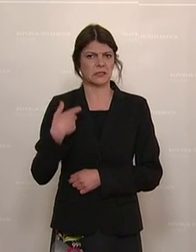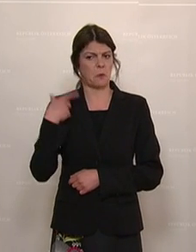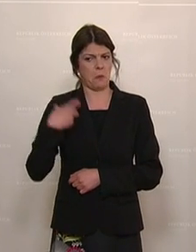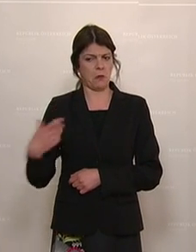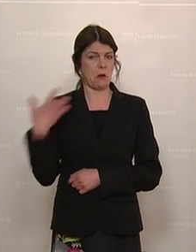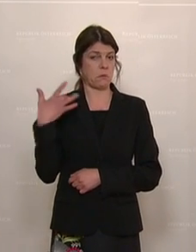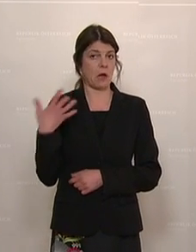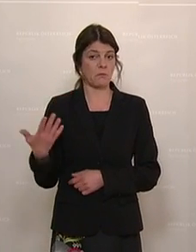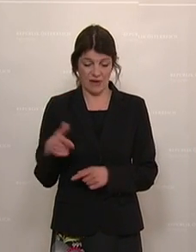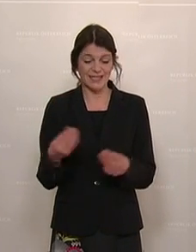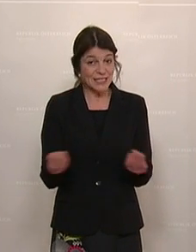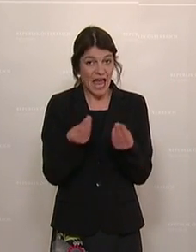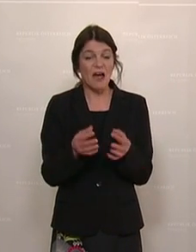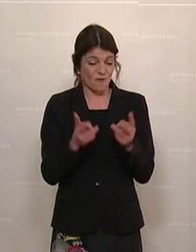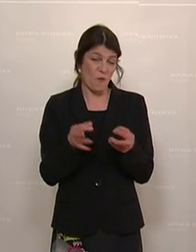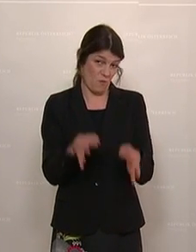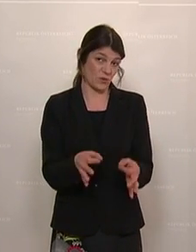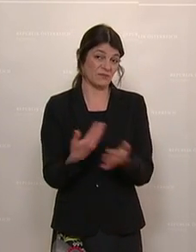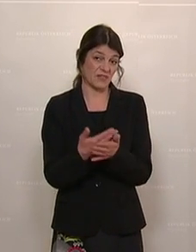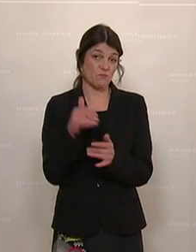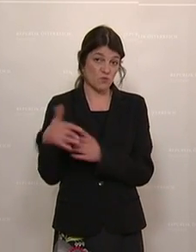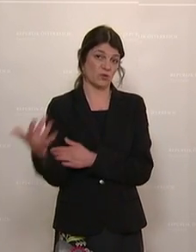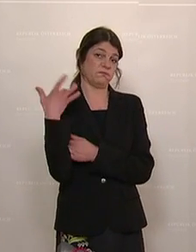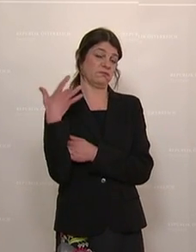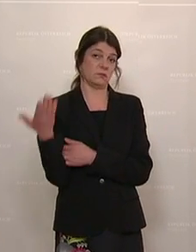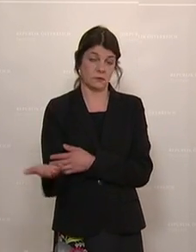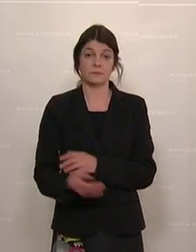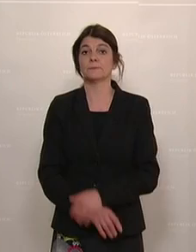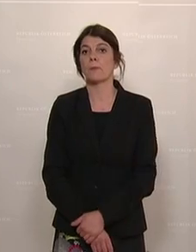Sache anscheinend nicht sehr viel zu kritisieren gibt.